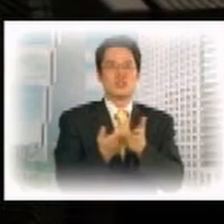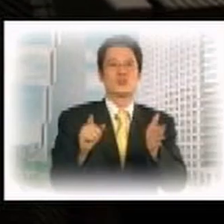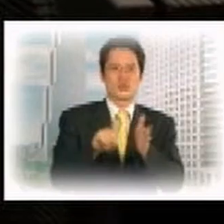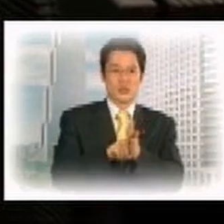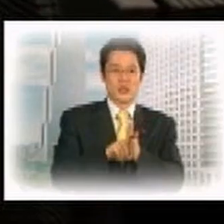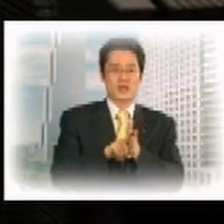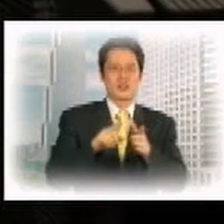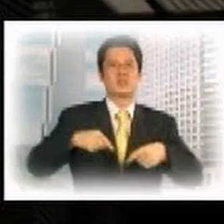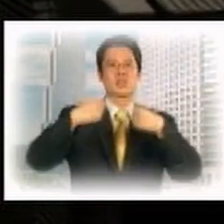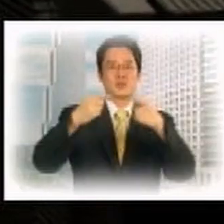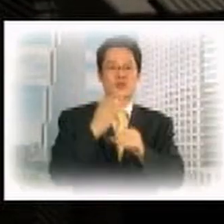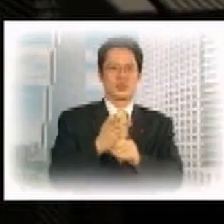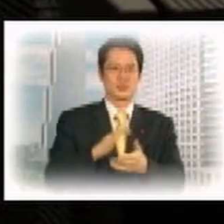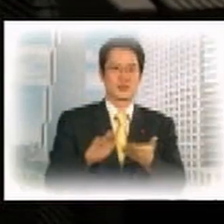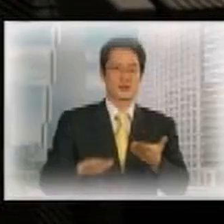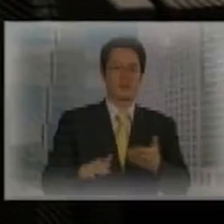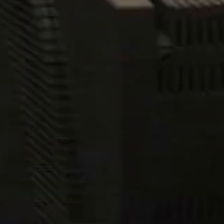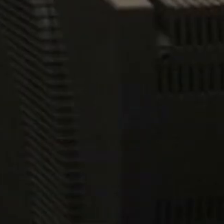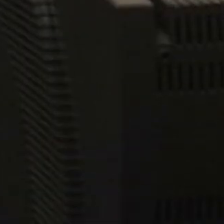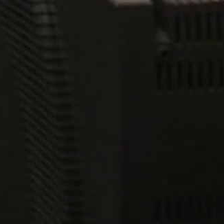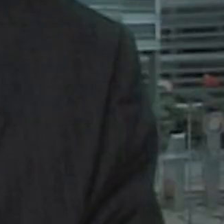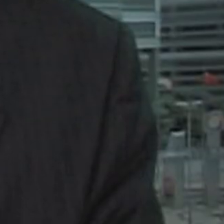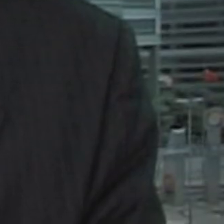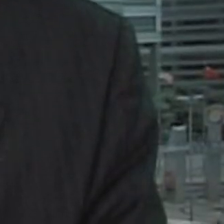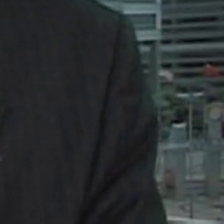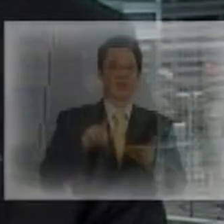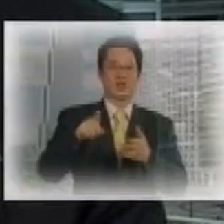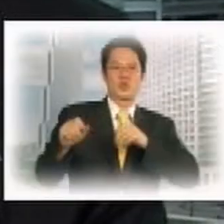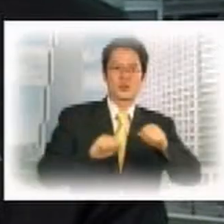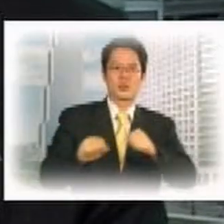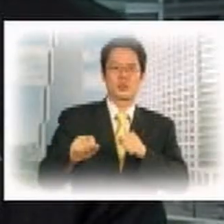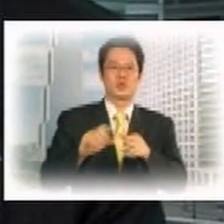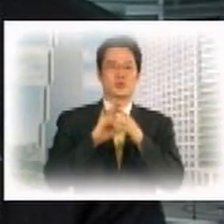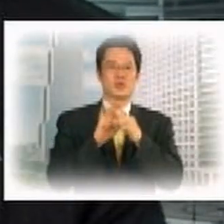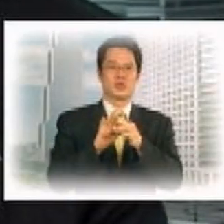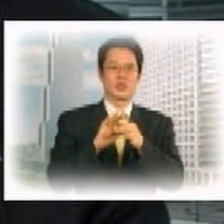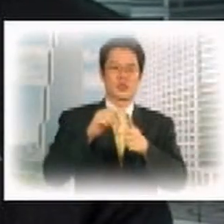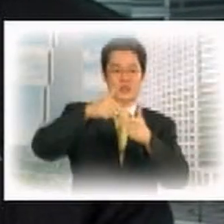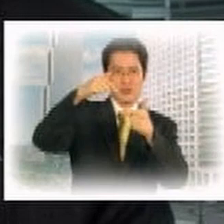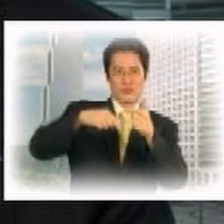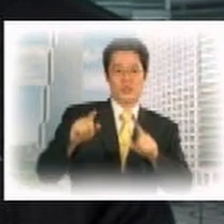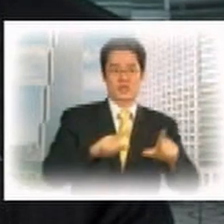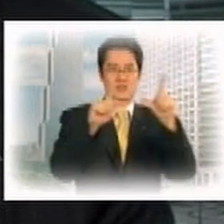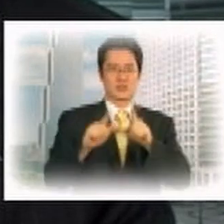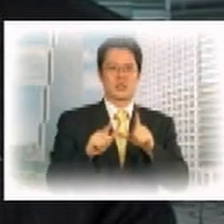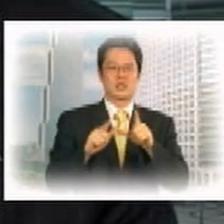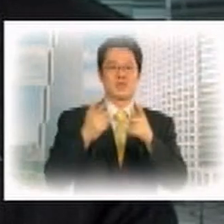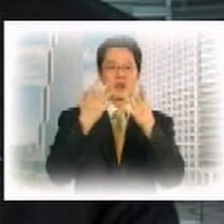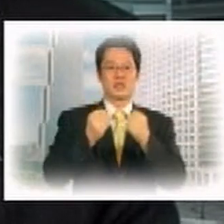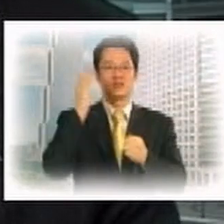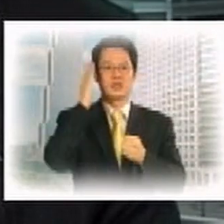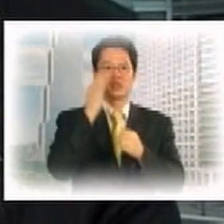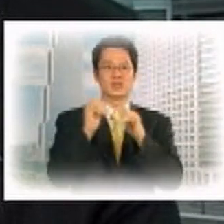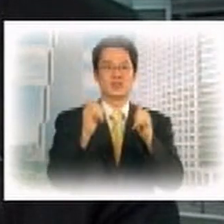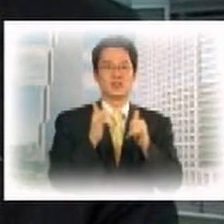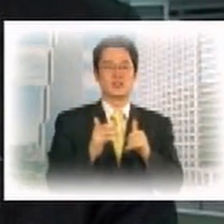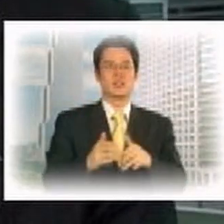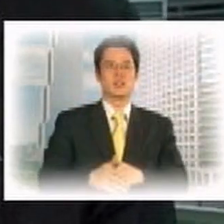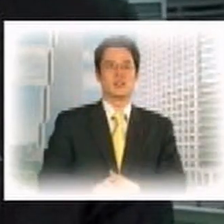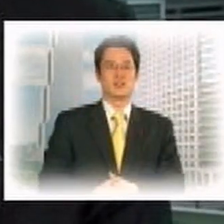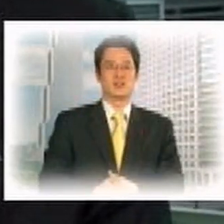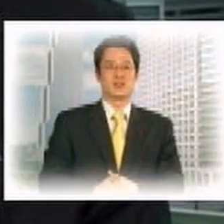방송 제작에 참여하고 있습니다. 이런 활동을 통해서 우리 강남구에 사시는 많은